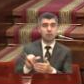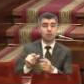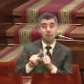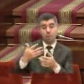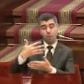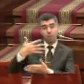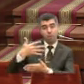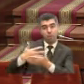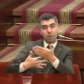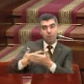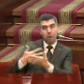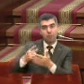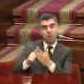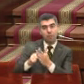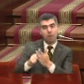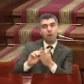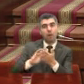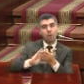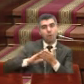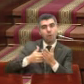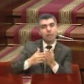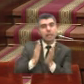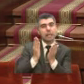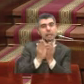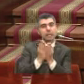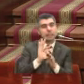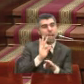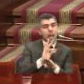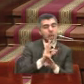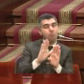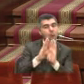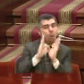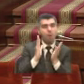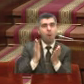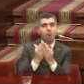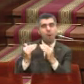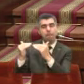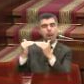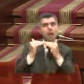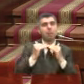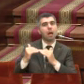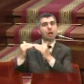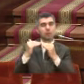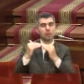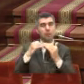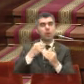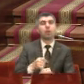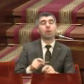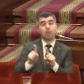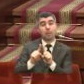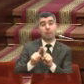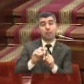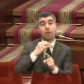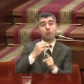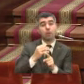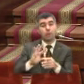الدستورية التي تكفل الحق في التعليم للجميع ودون تمييز، كما أن هذه الحصيلة المقلقة لا تساير المواثيق والمعاهدات